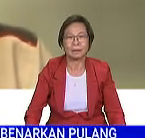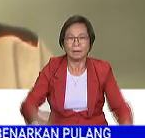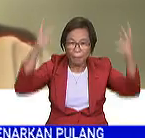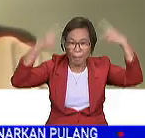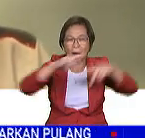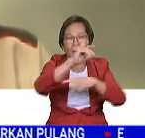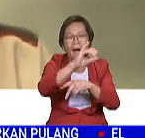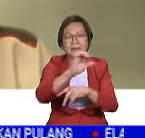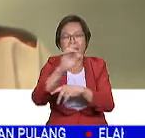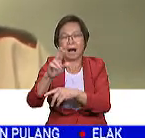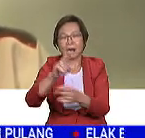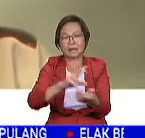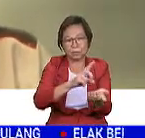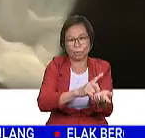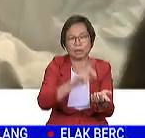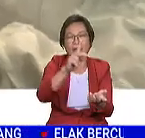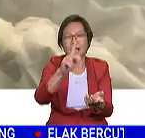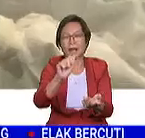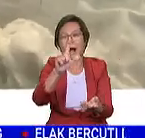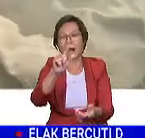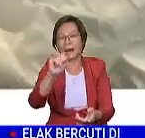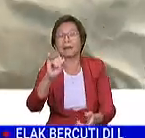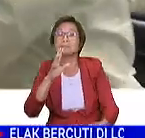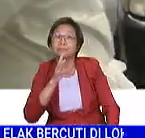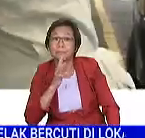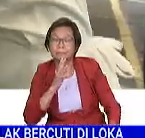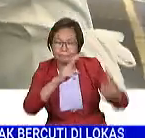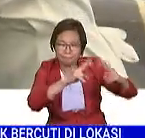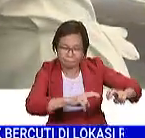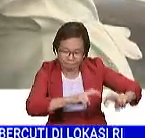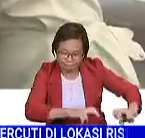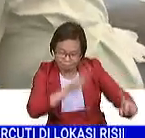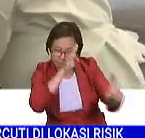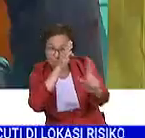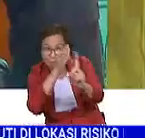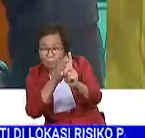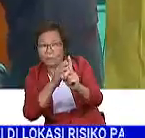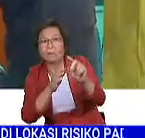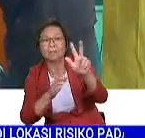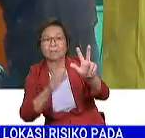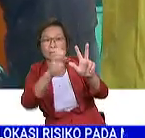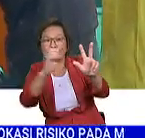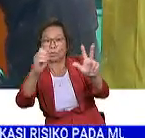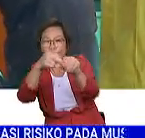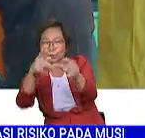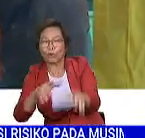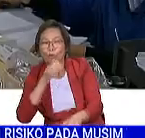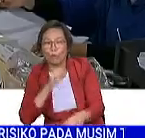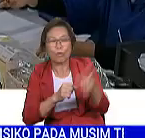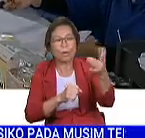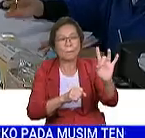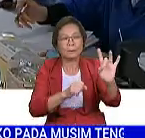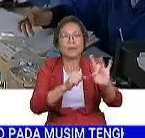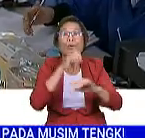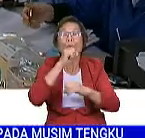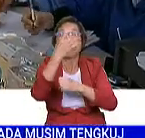Pengarah ICR Dr. Kalairasu M. Periasami berkata, kajian yang menyasarkan 300 peserta berusia 18 tahun